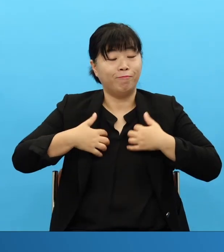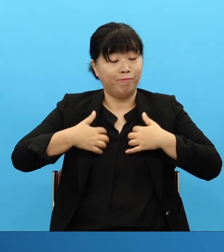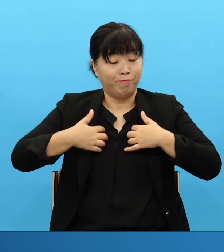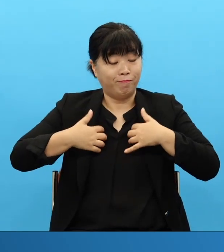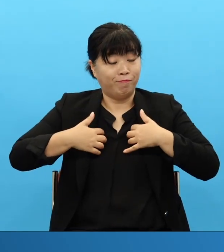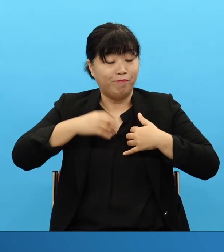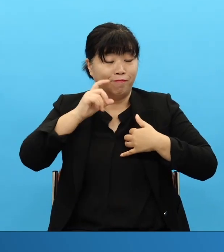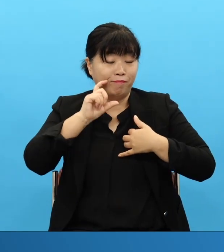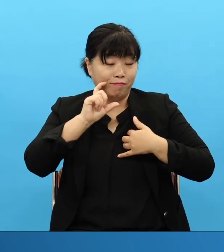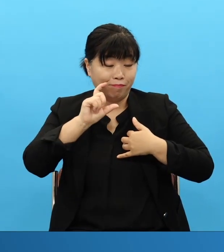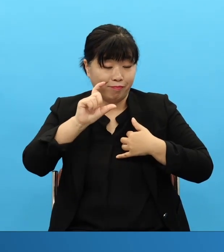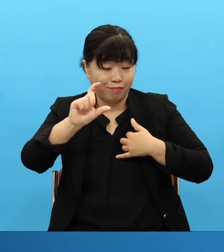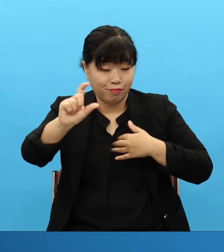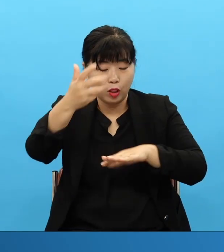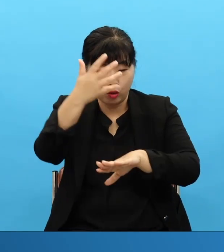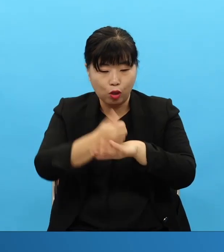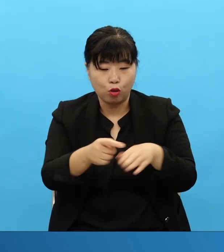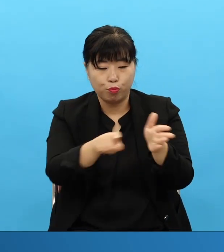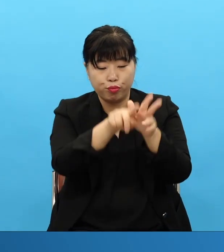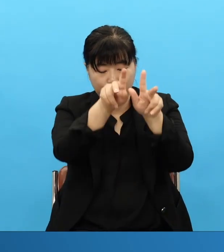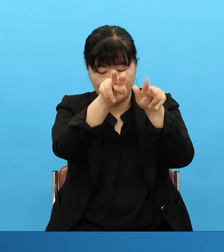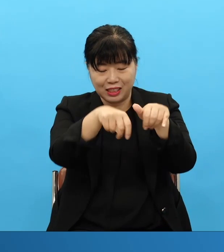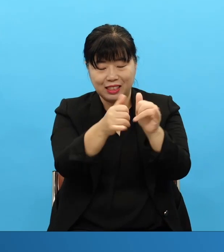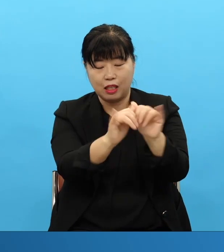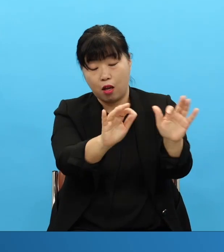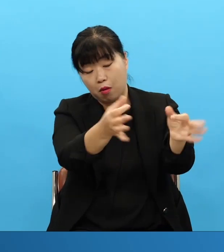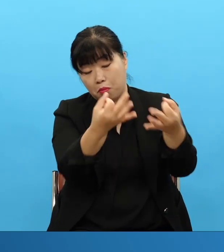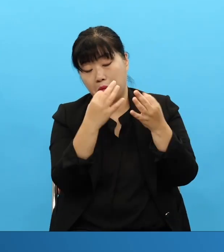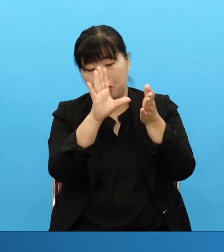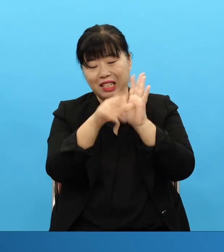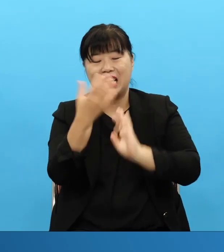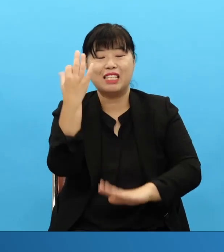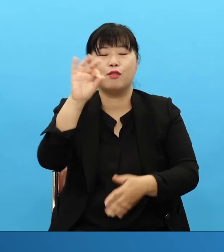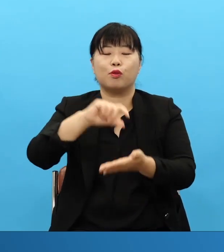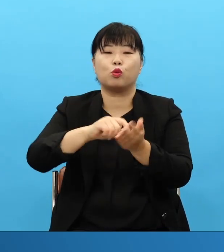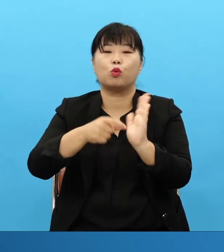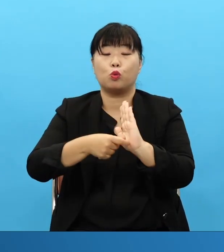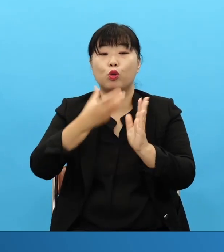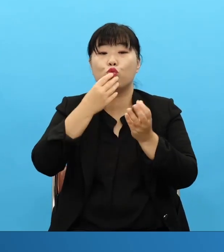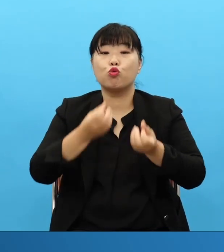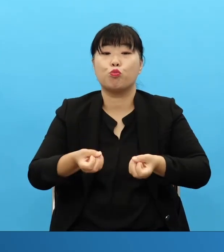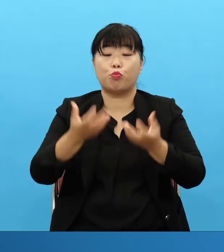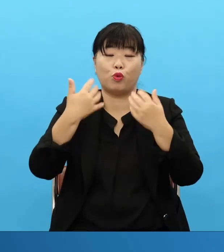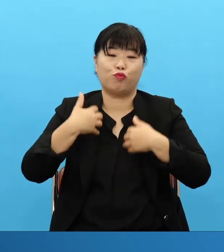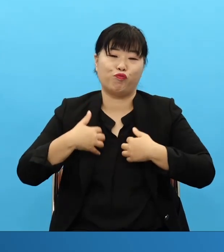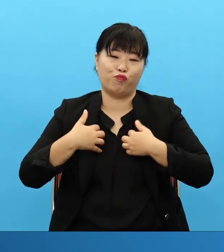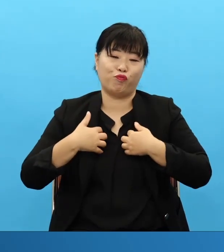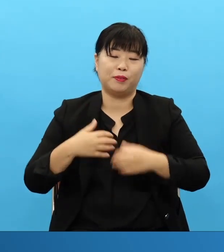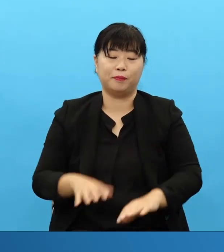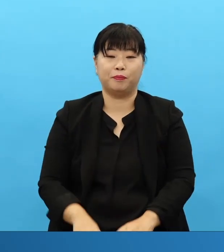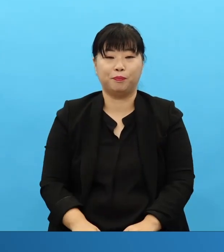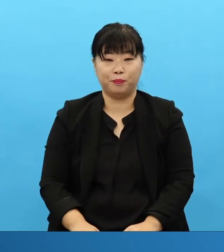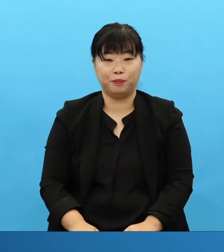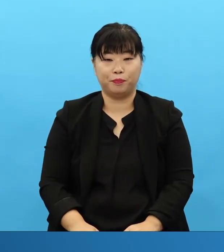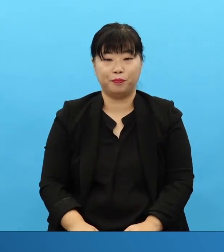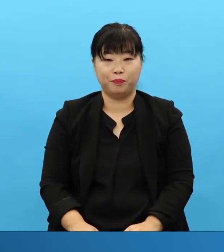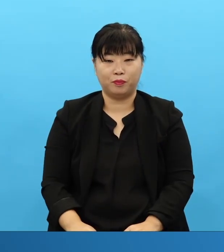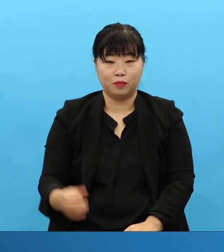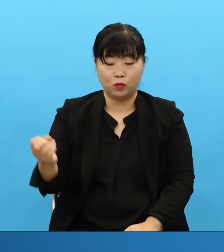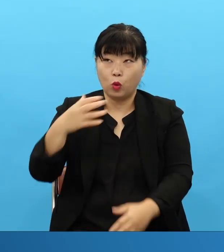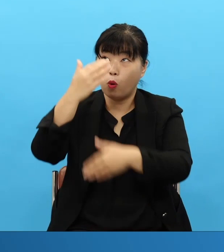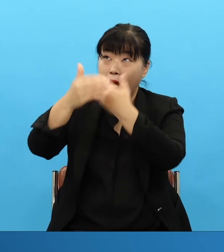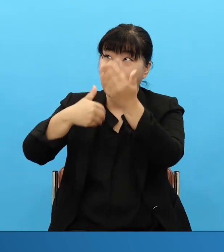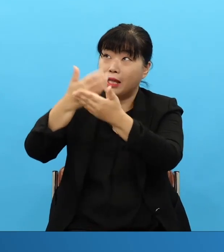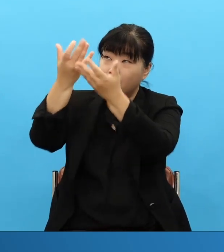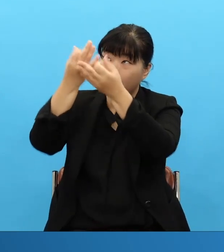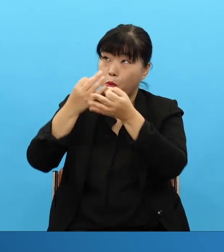answer. 그리고 하나님이 보실 때 다른 사람이 볼 때요. 여러분 이걸 가지고 있는 겁니다. And when God looks at you, when others look at you, you